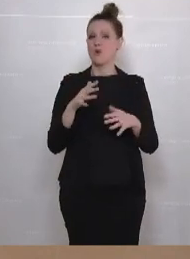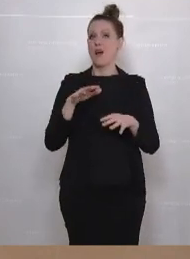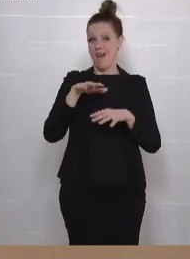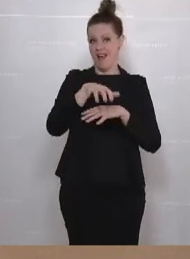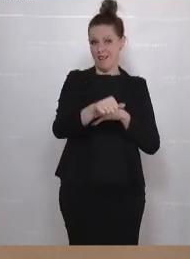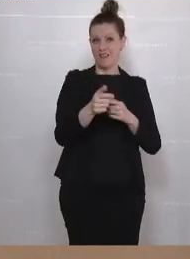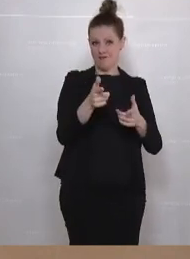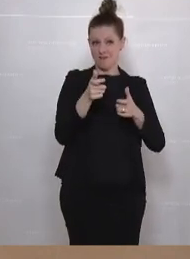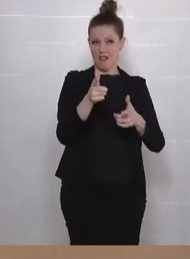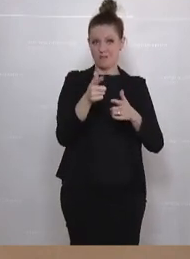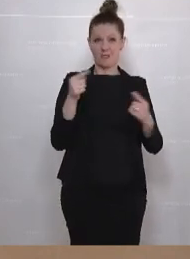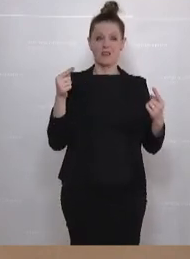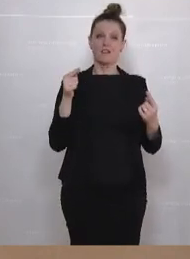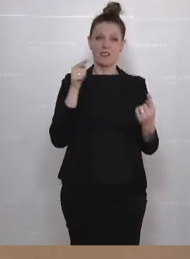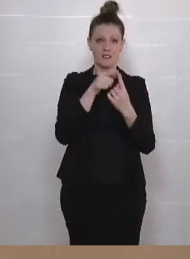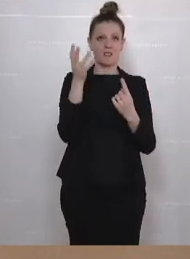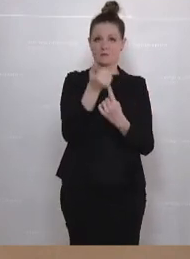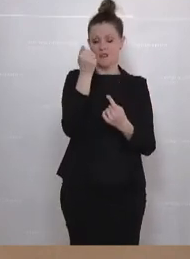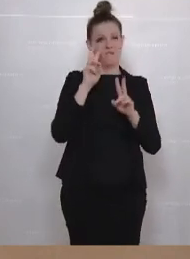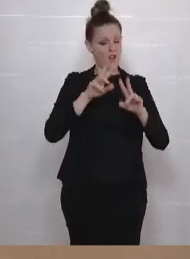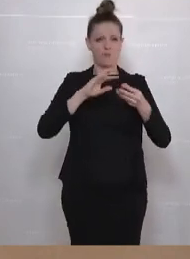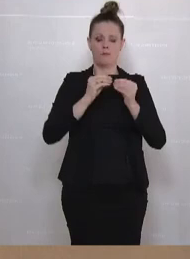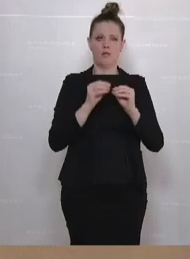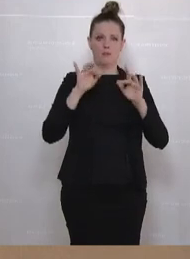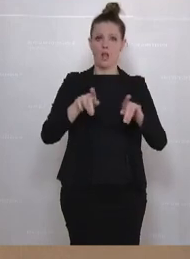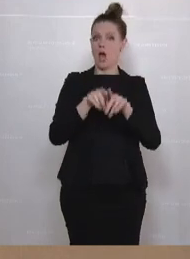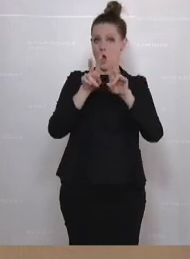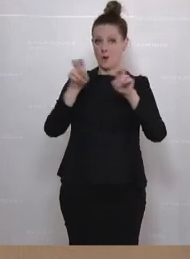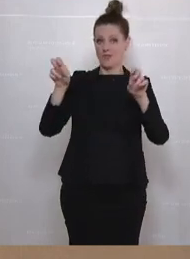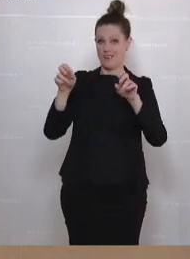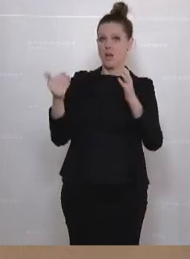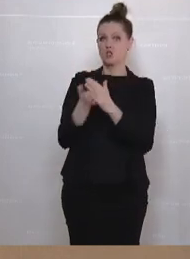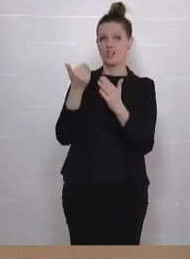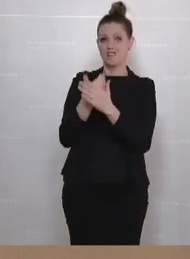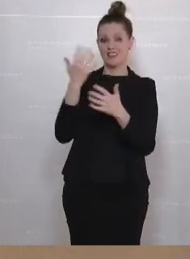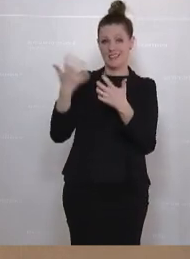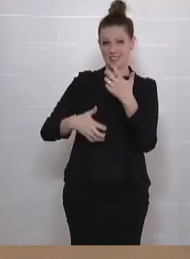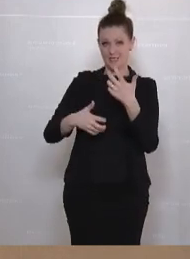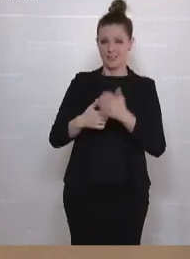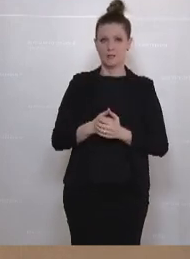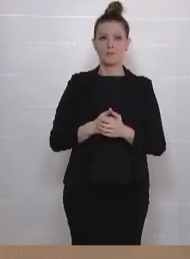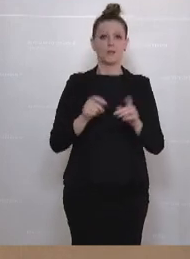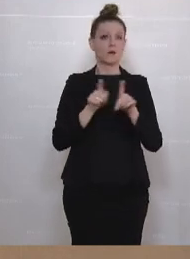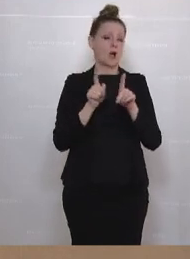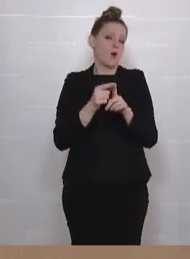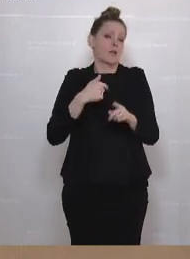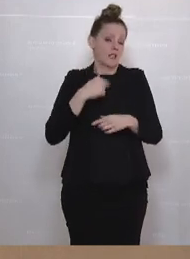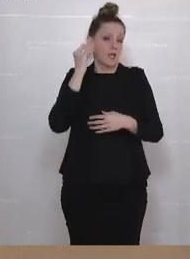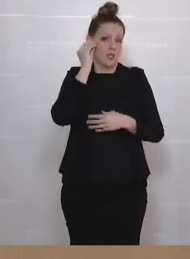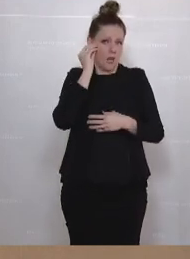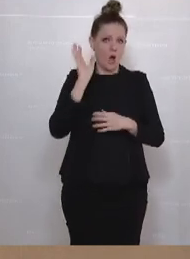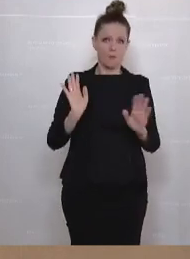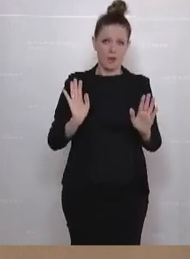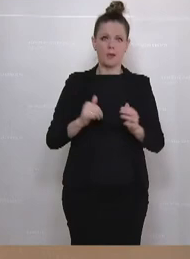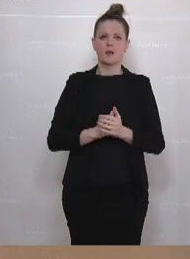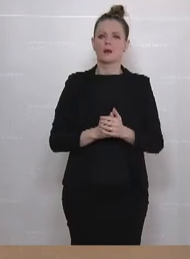um etwas zu erzielen, haben wir ein Problem. Wir haben natürlich auch die Thematik Stellvertreterkrieg. Ich glaube aber, dass sozusagen